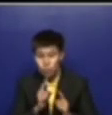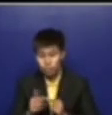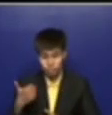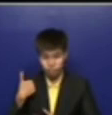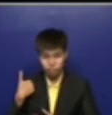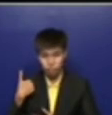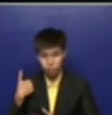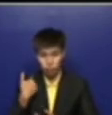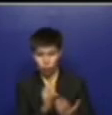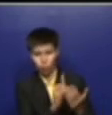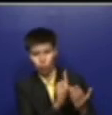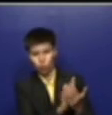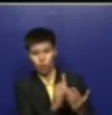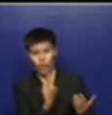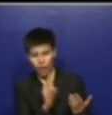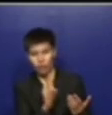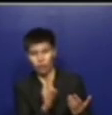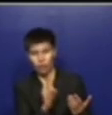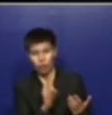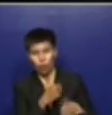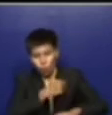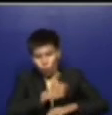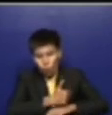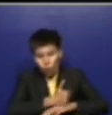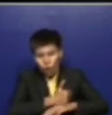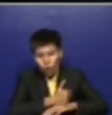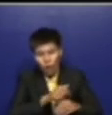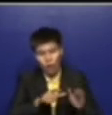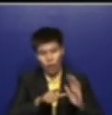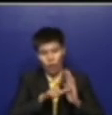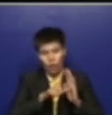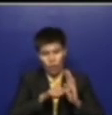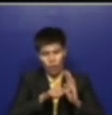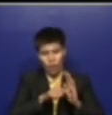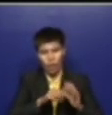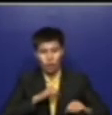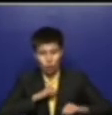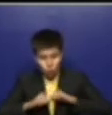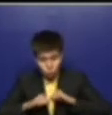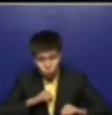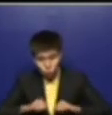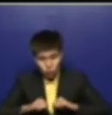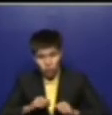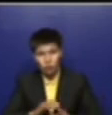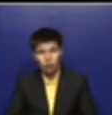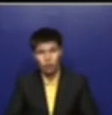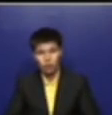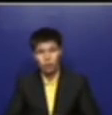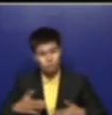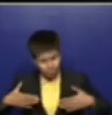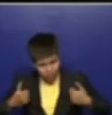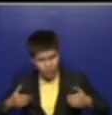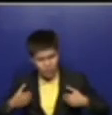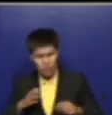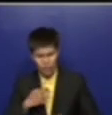ตัวแทนแกนนำของเขาเลขาเยาวชนปลดแอกเนี่ยเขาพูดชัดเจนครับเขายินดีที่อยากพูดคุยโดยตร